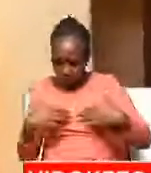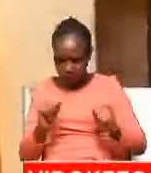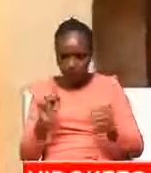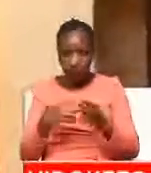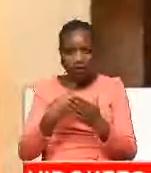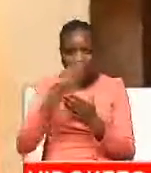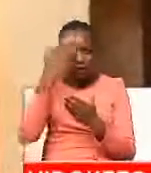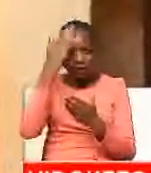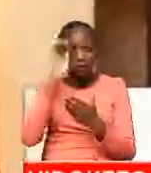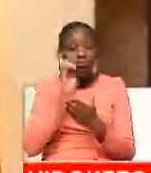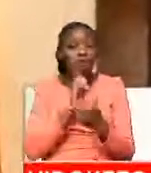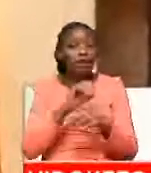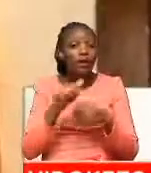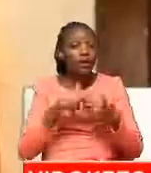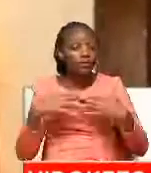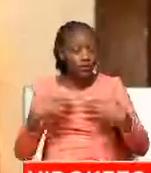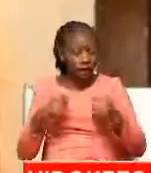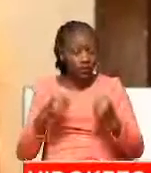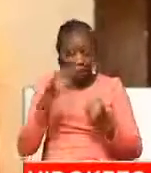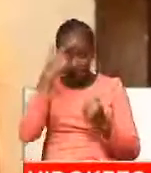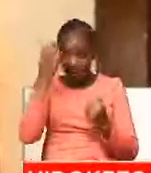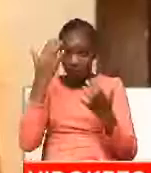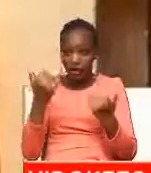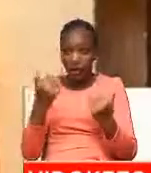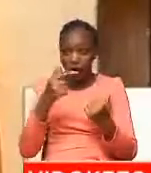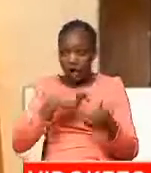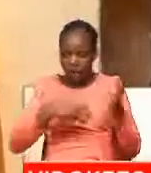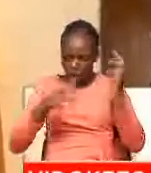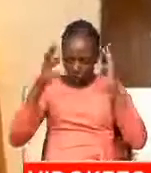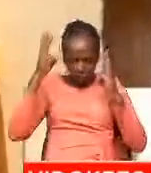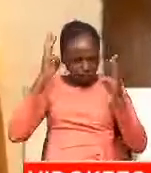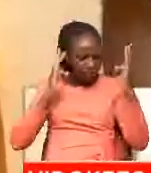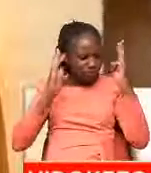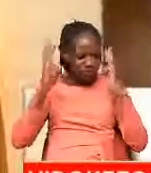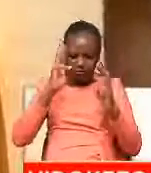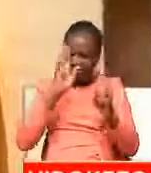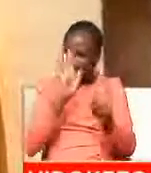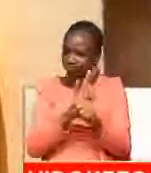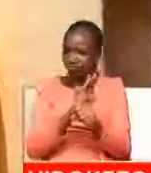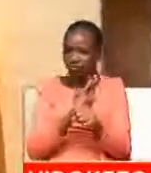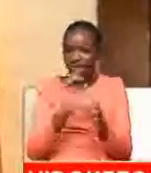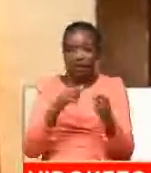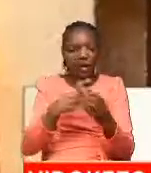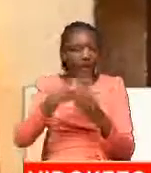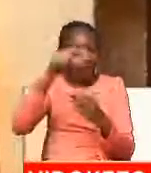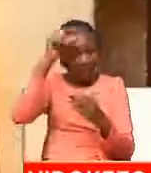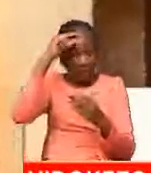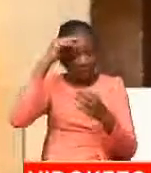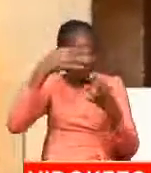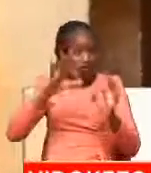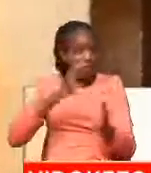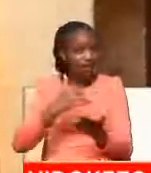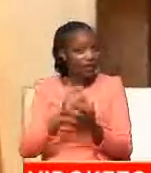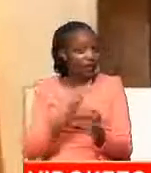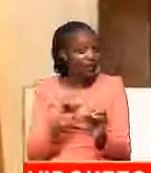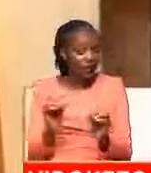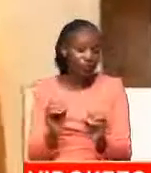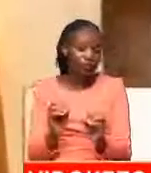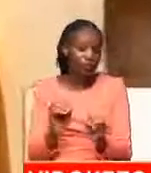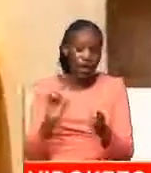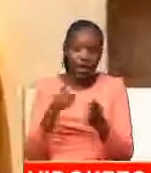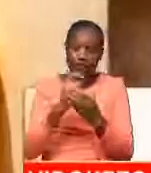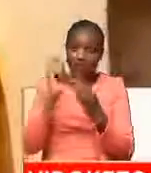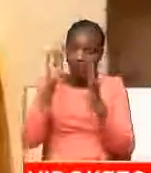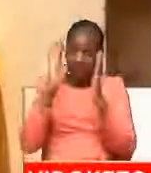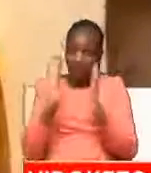vipi. Kwa sababu vinavyozungumza hivi kuna hofu kubwa, na serikali isipochukua hatua ya haraka wananchi